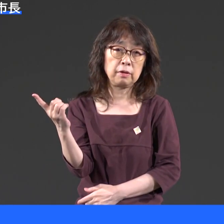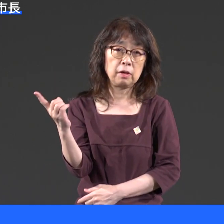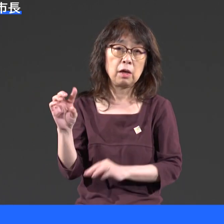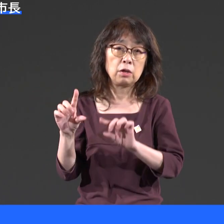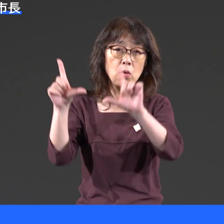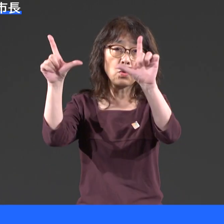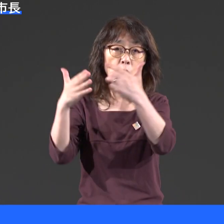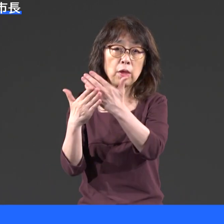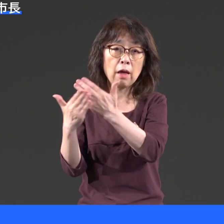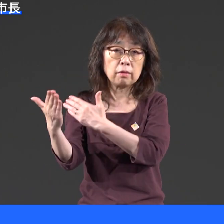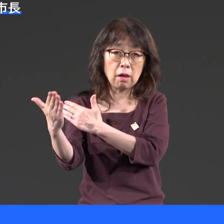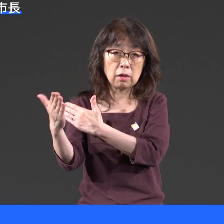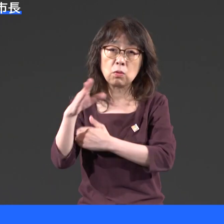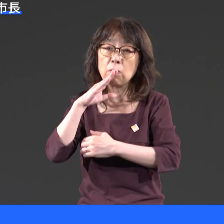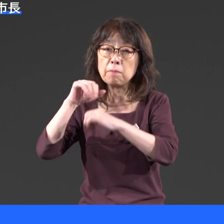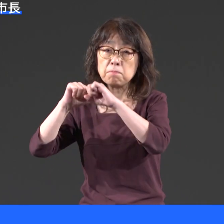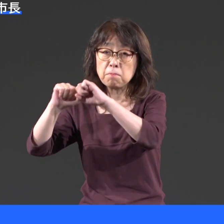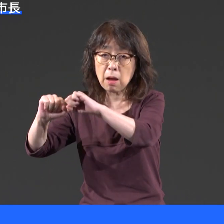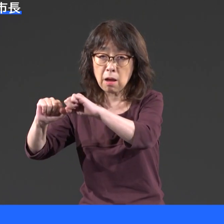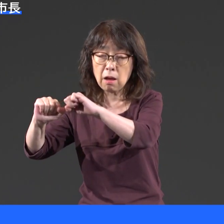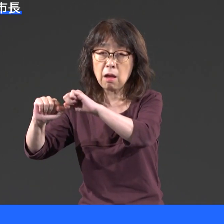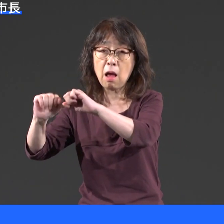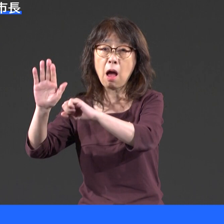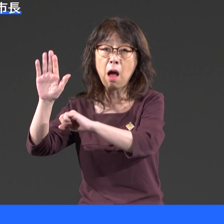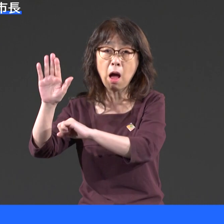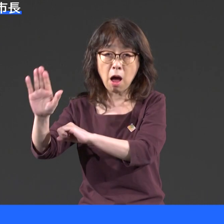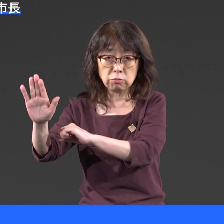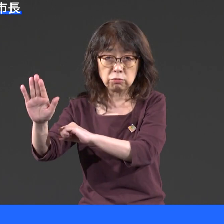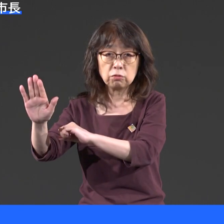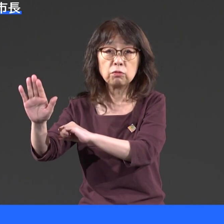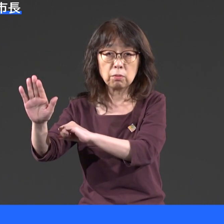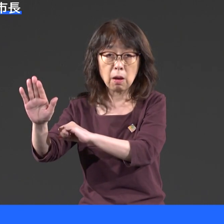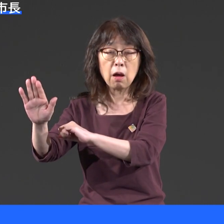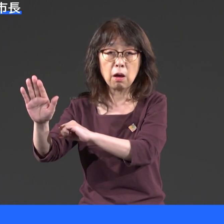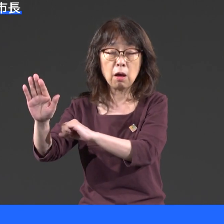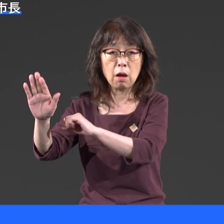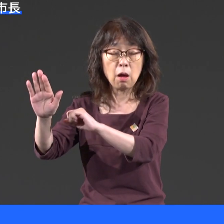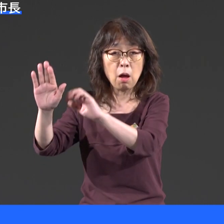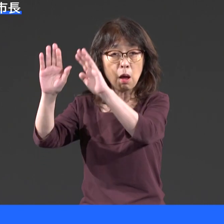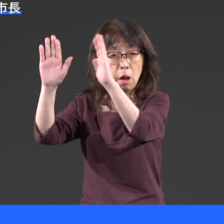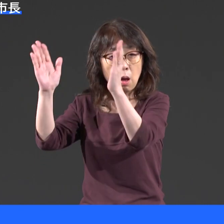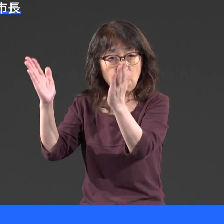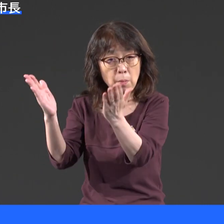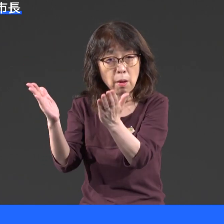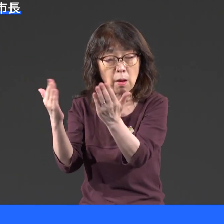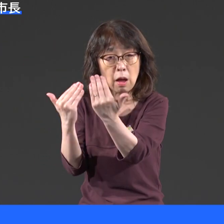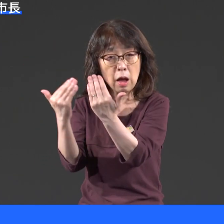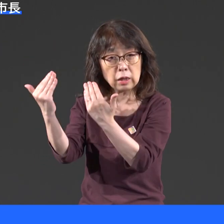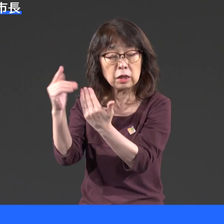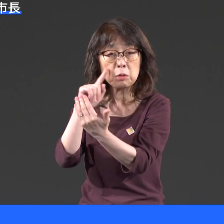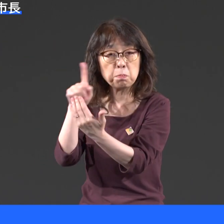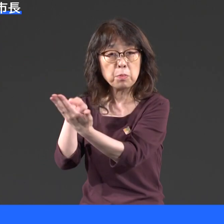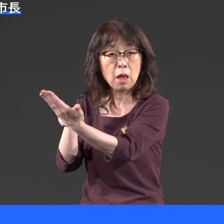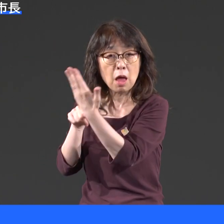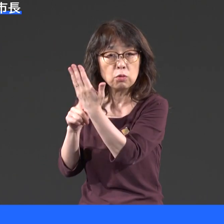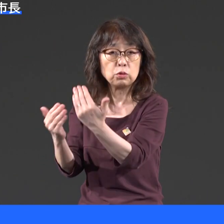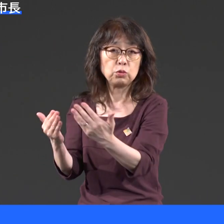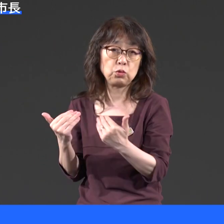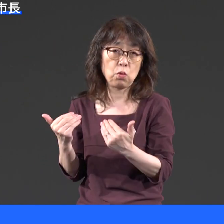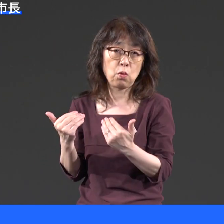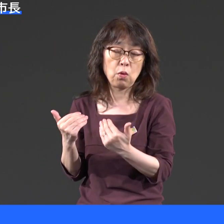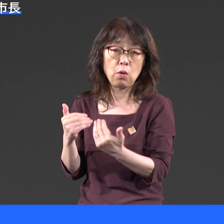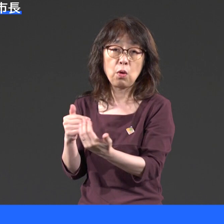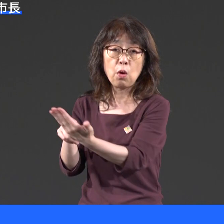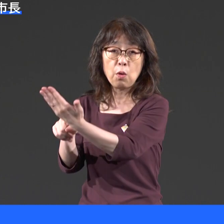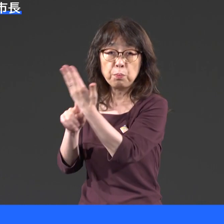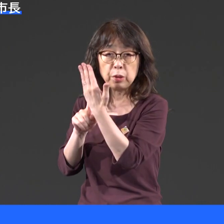京大会で行われたことが全体がある程度見えてくる必要もあると思いますので、その辺の状況を見ていかなければい